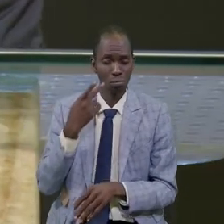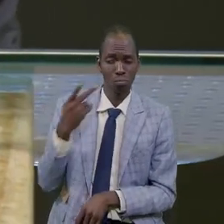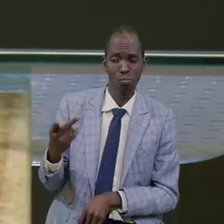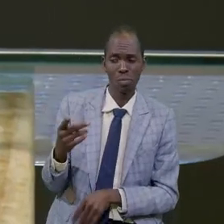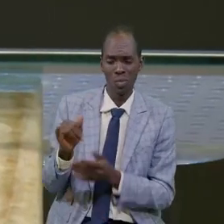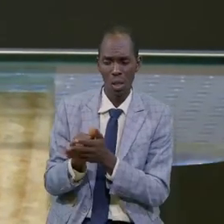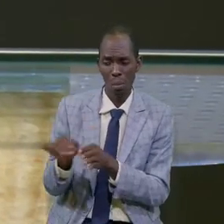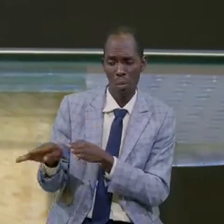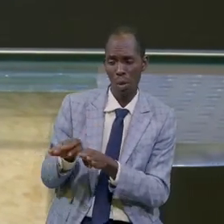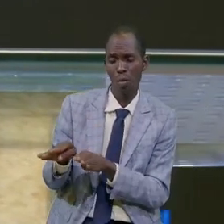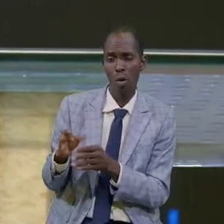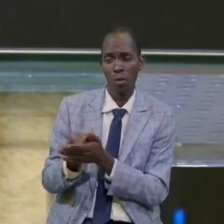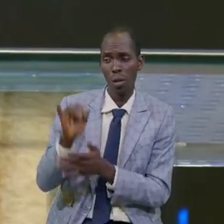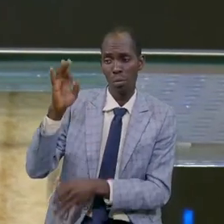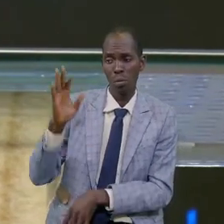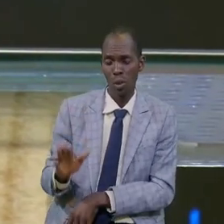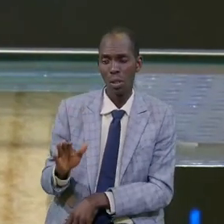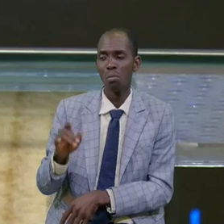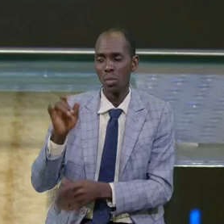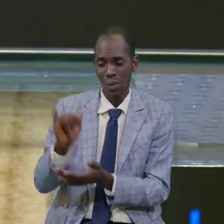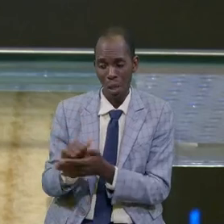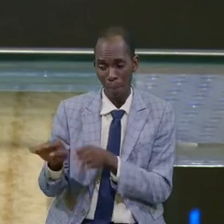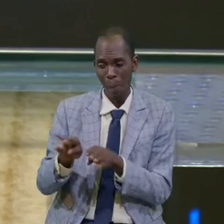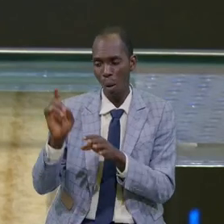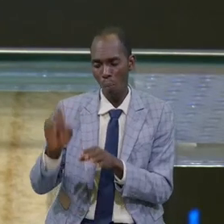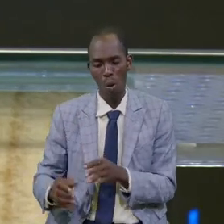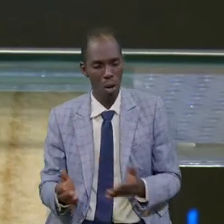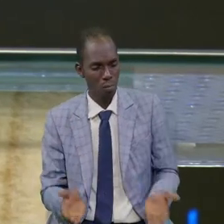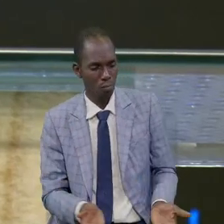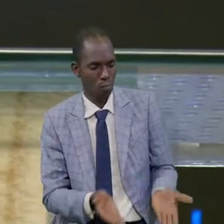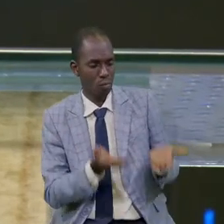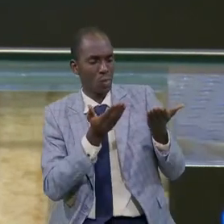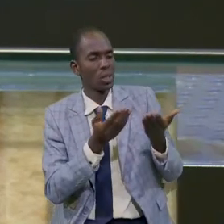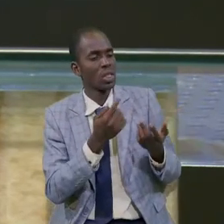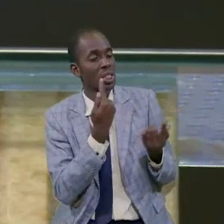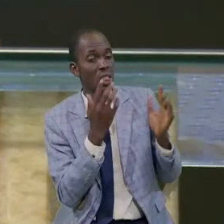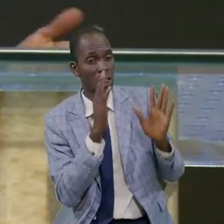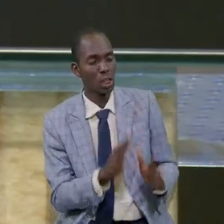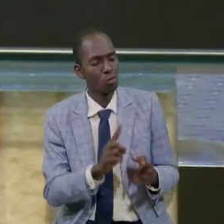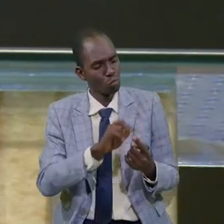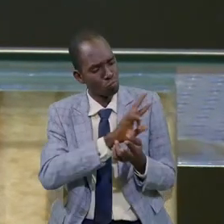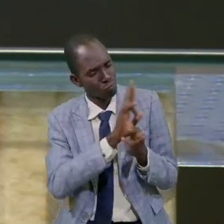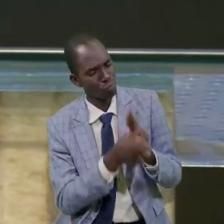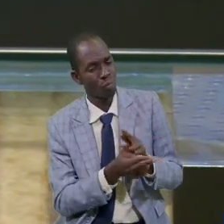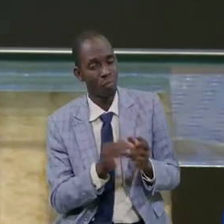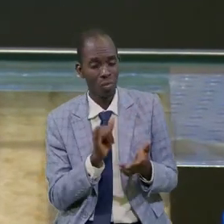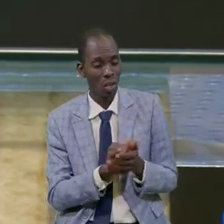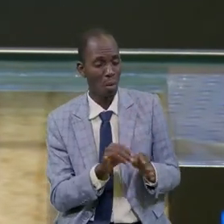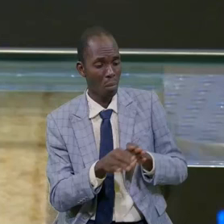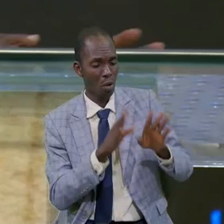cette action, ce comportement du prédicateur doit conduire le pécheur à la repentance et doit le